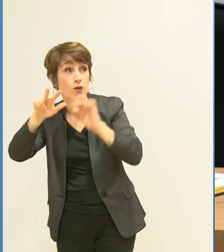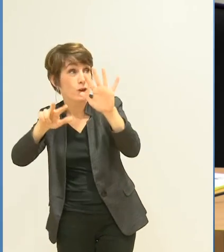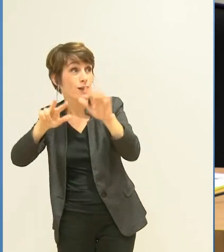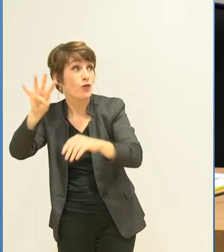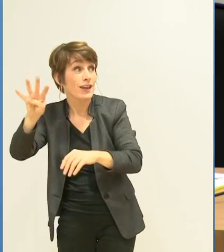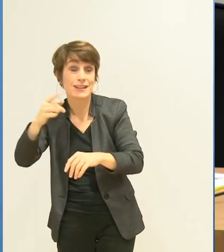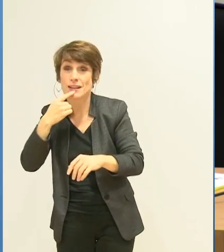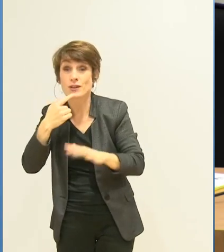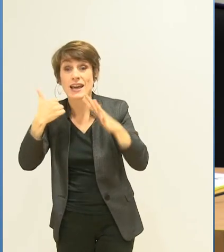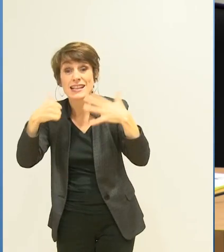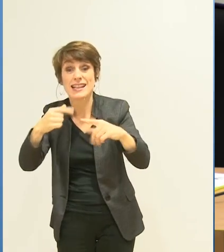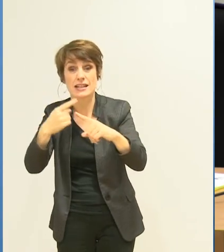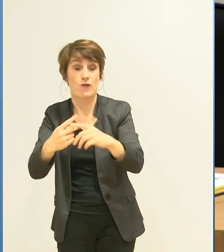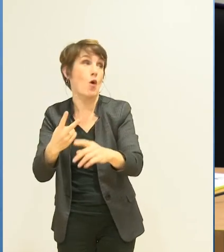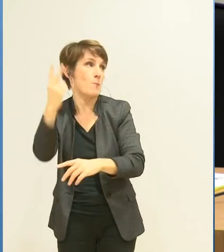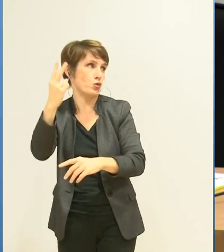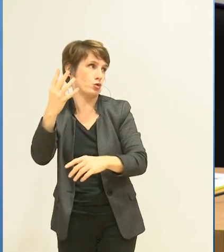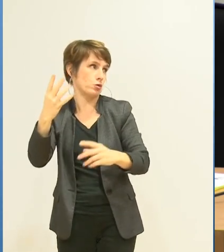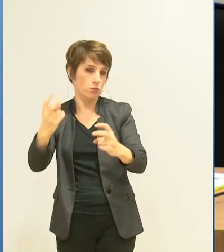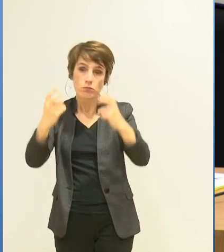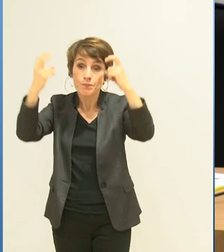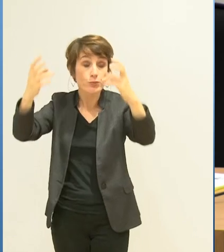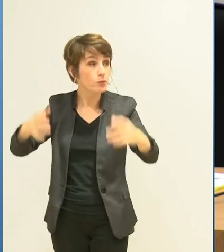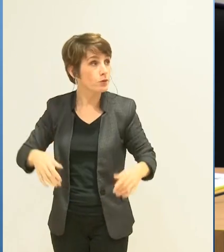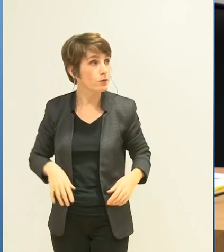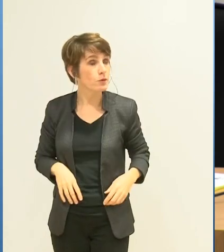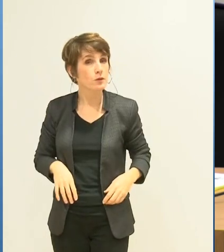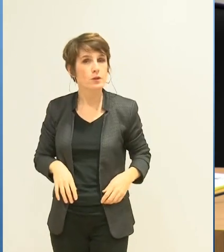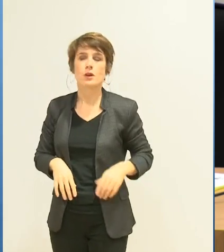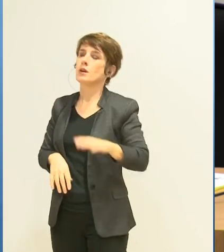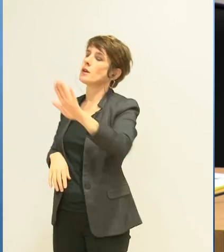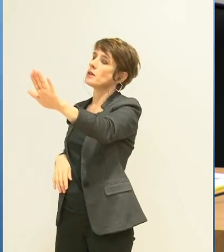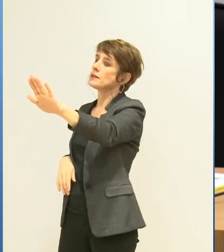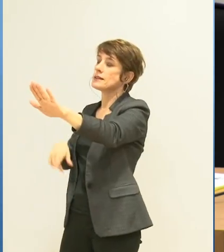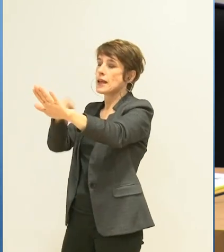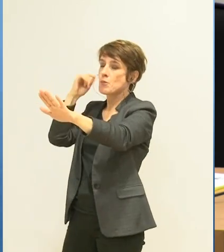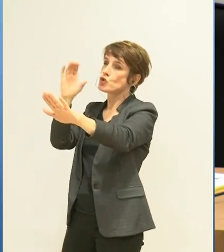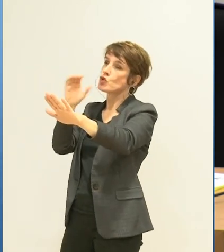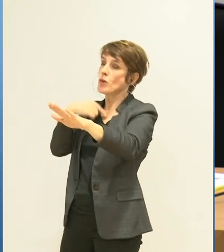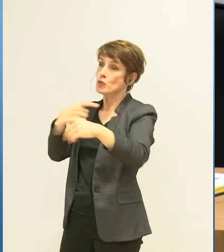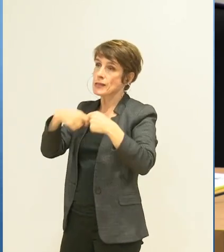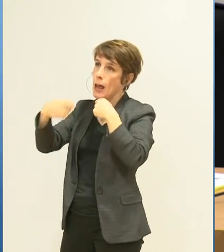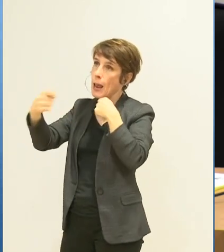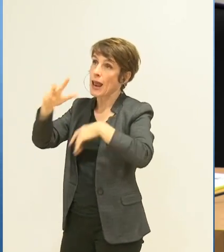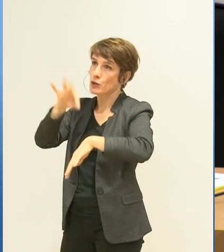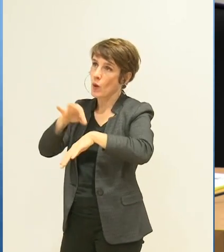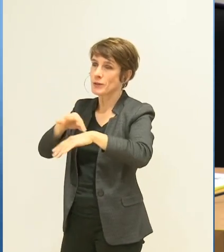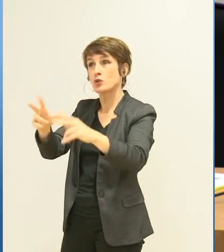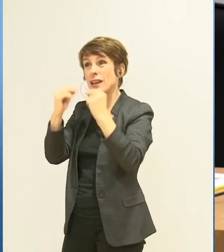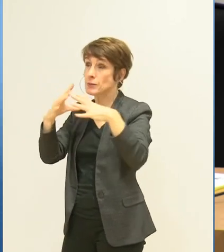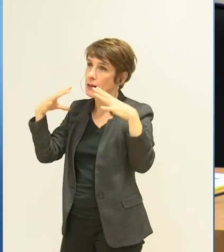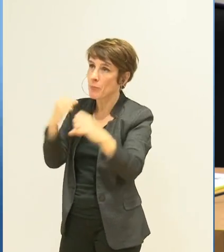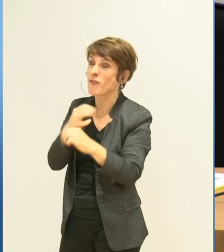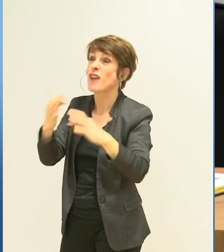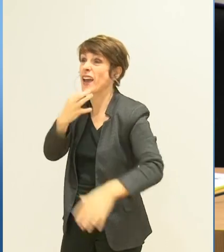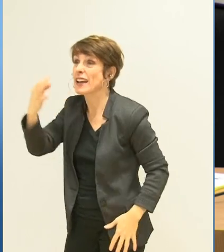fois plus élevé si on rentre ce genre de raisonnement selon l'ordonnancé chamussy vous êtes à trois minutes je lis négation de vote sur le vote des taux il me rappelle